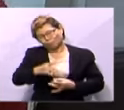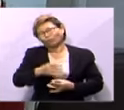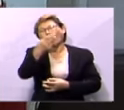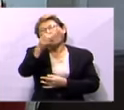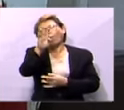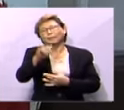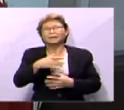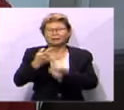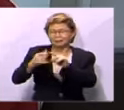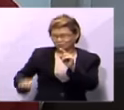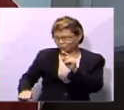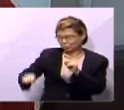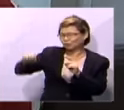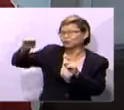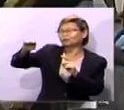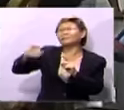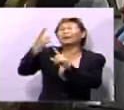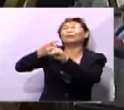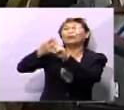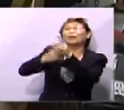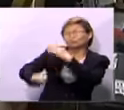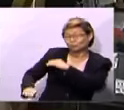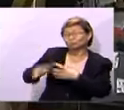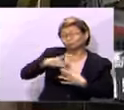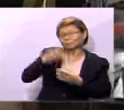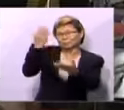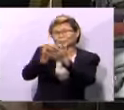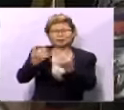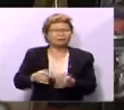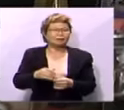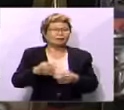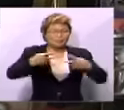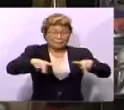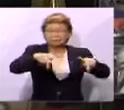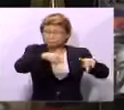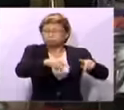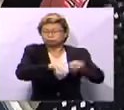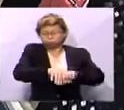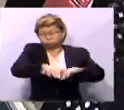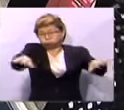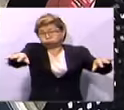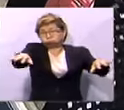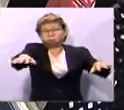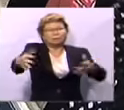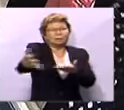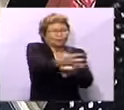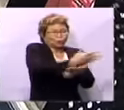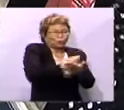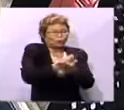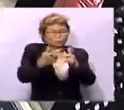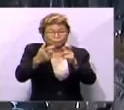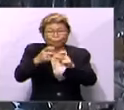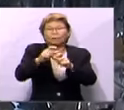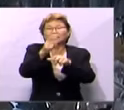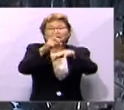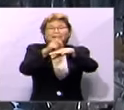lah. Dari kecil sudah suka. Baru-baru ini, acara Pasar Lamba ini diperluaskan lagi menerusi Collector Speak at